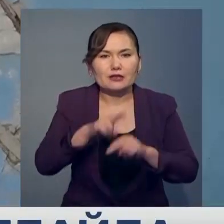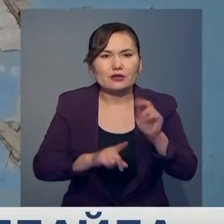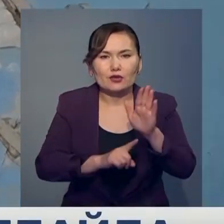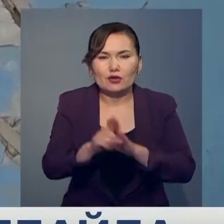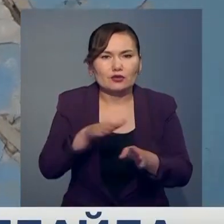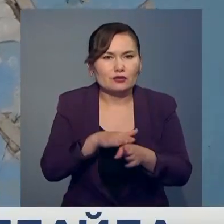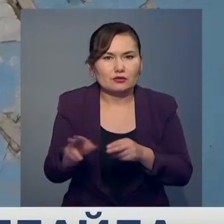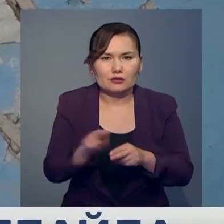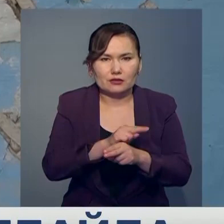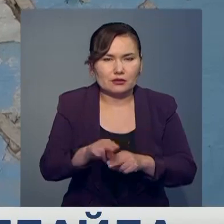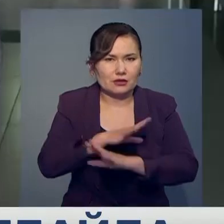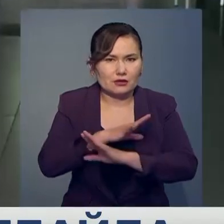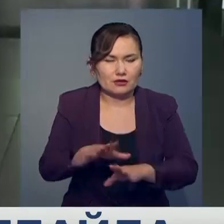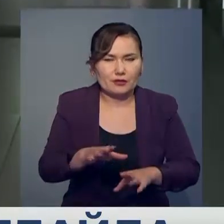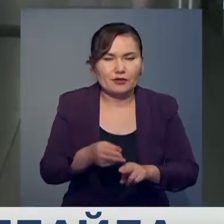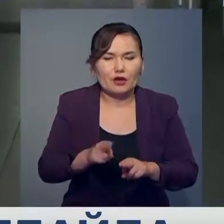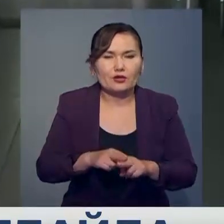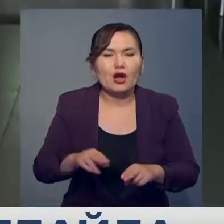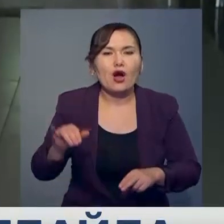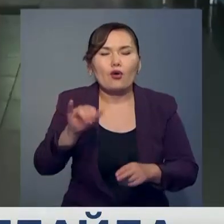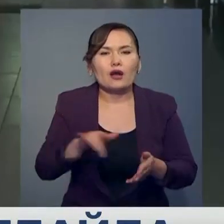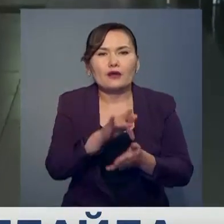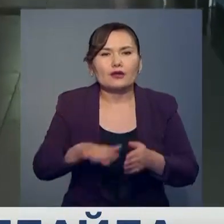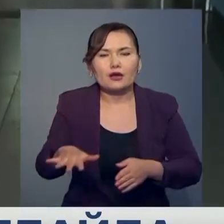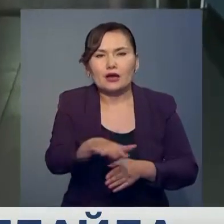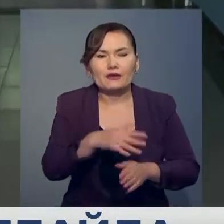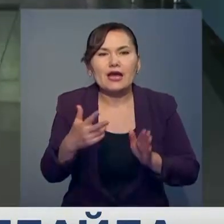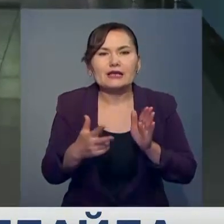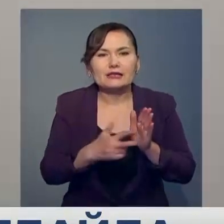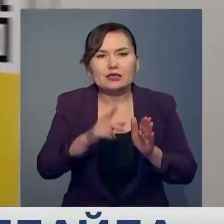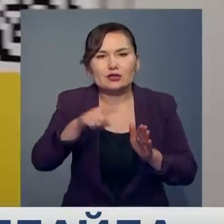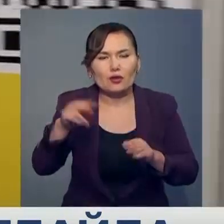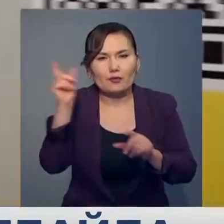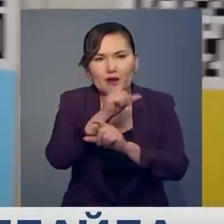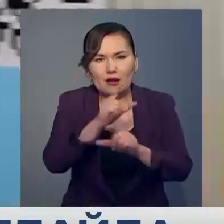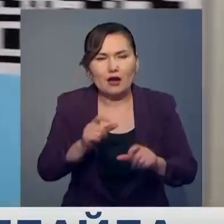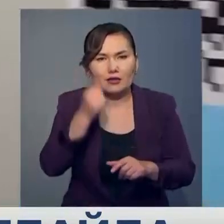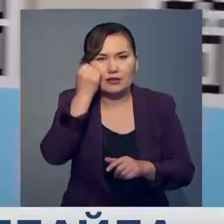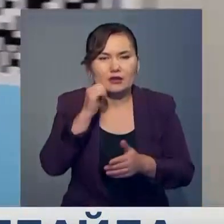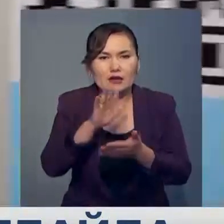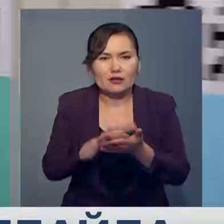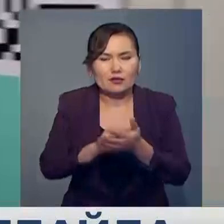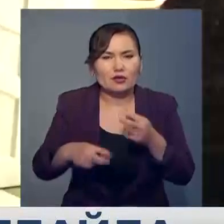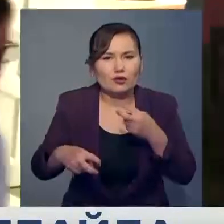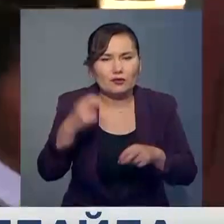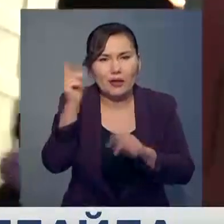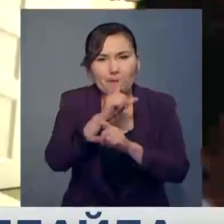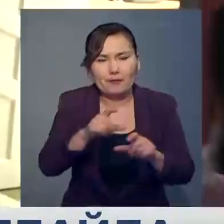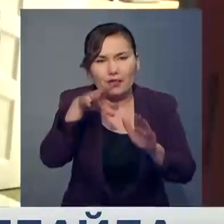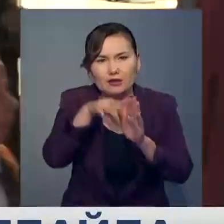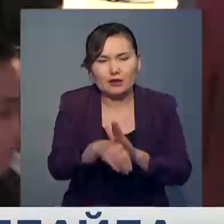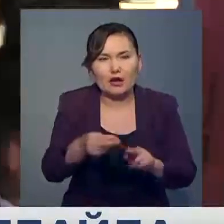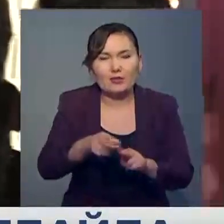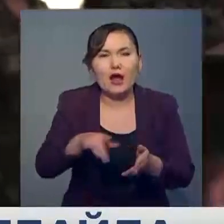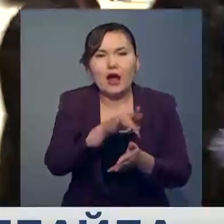күрделі жөндеуден өтпеген ешқандай. Ал Оралдың орталығындағы нөмірі 8-ші мектеп апатты білім ордаларының қатарына биыл қосылды. Жаңа оқу жылынан бастап балалар қаланың